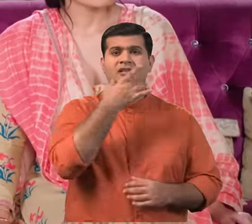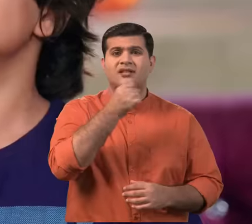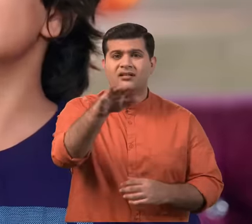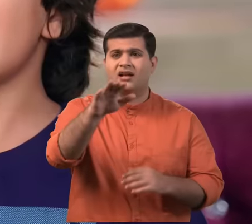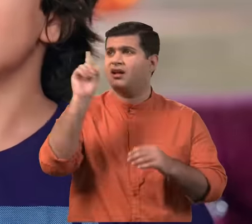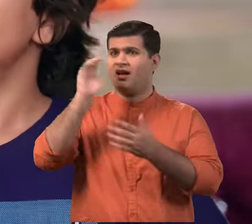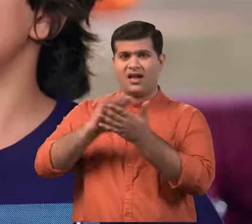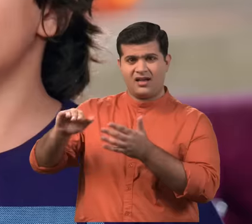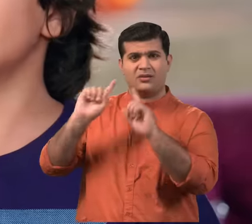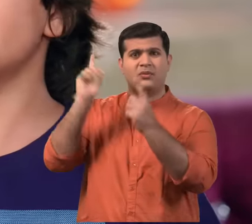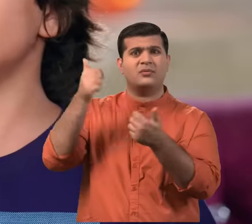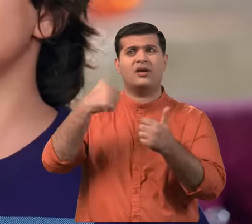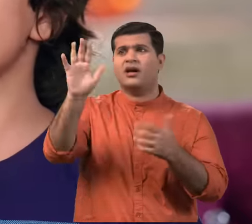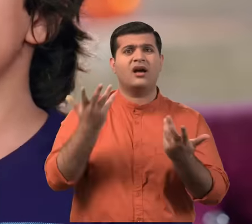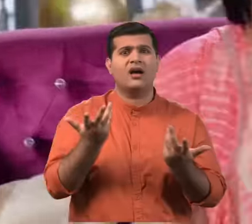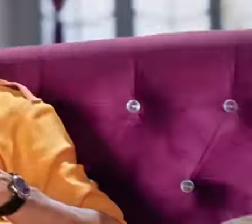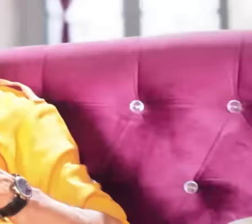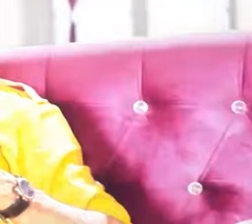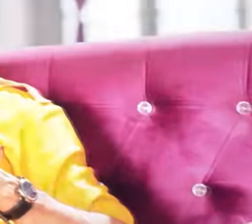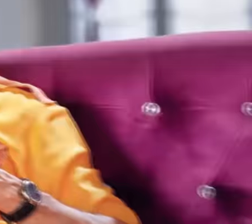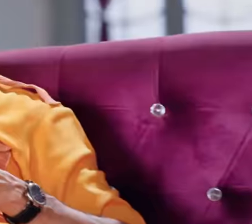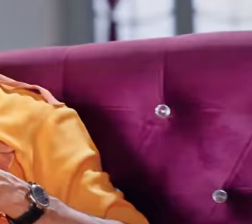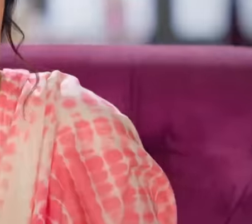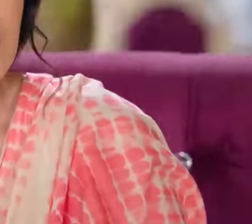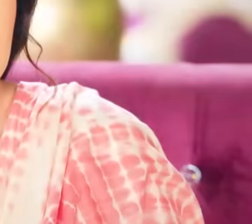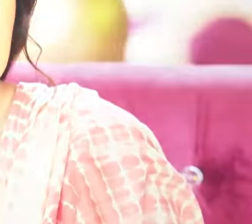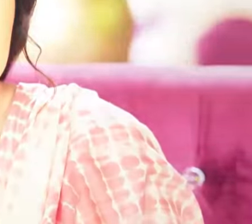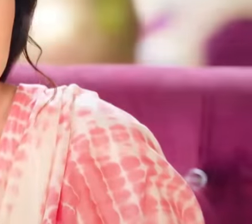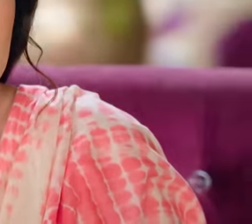दादू दादू हीर का है? वो कमरे में तो नहीं है।